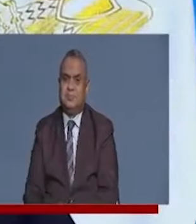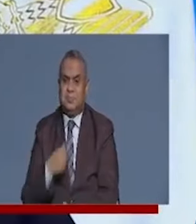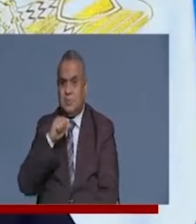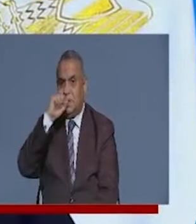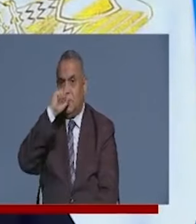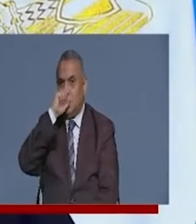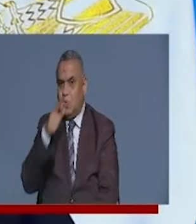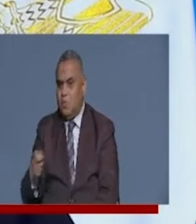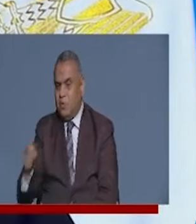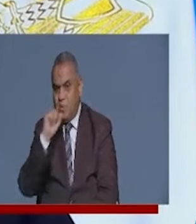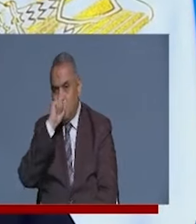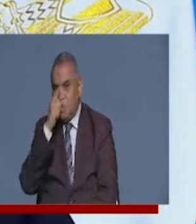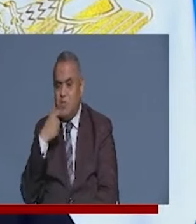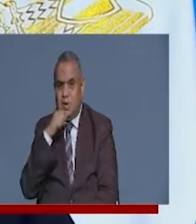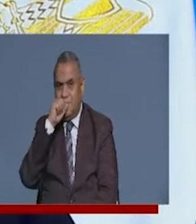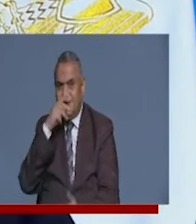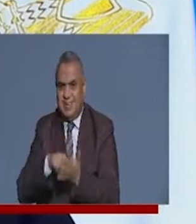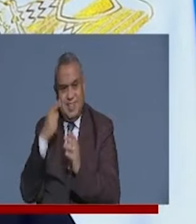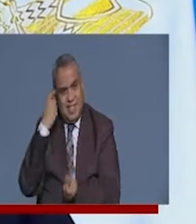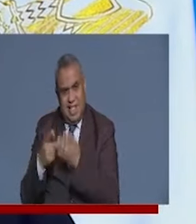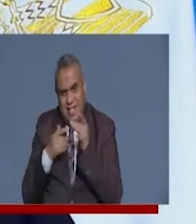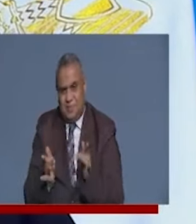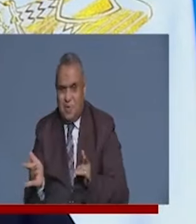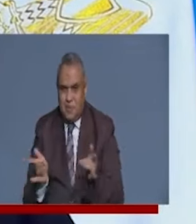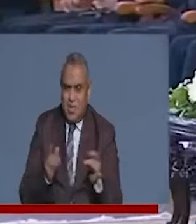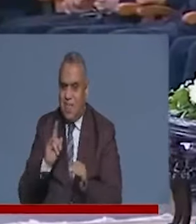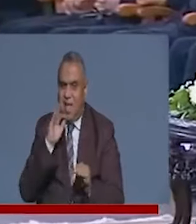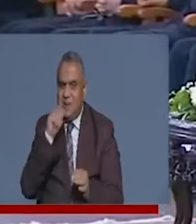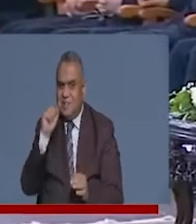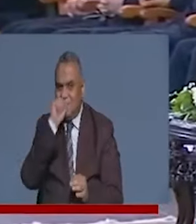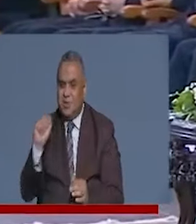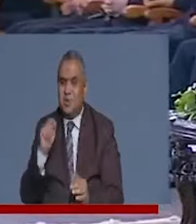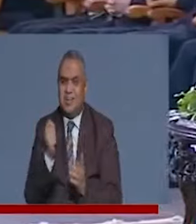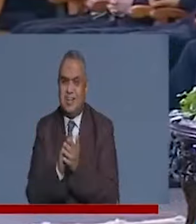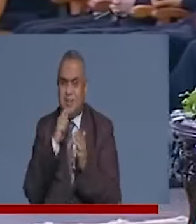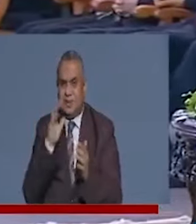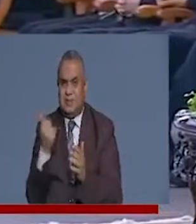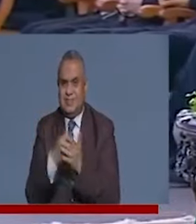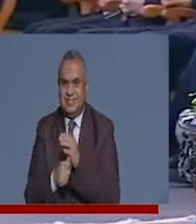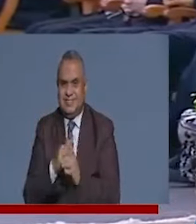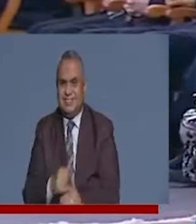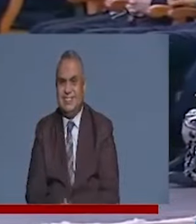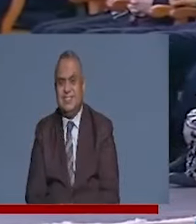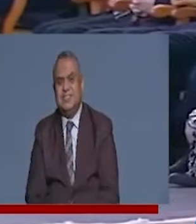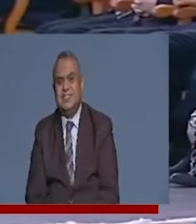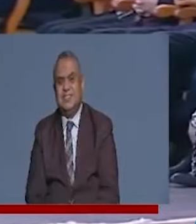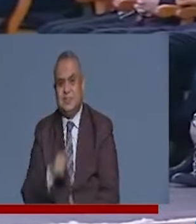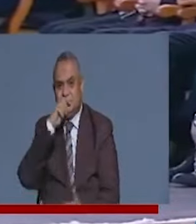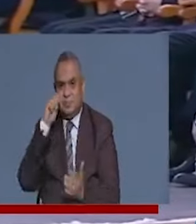الميكروفون اهو يا دكتور، الميكروفون اهو، مش عايزين حجج لو سمحت. هو بس يا فندم يعني